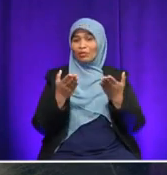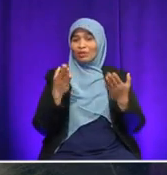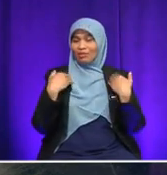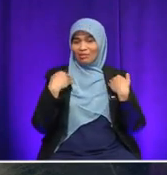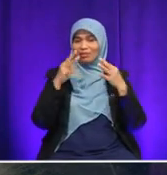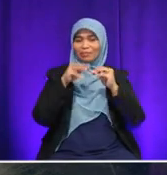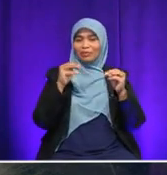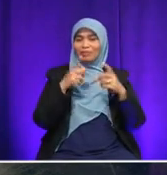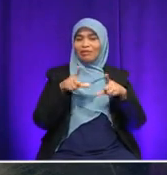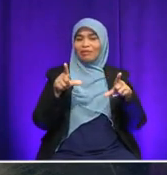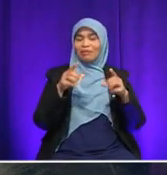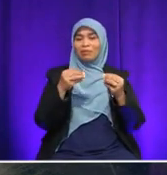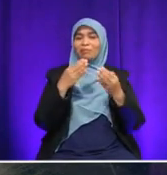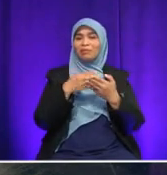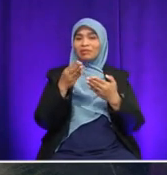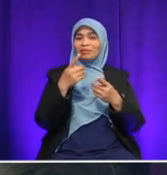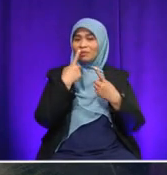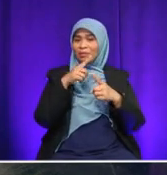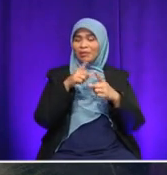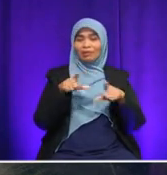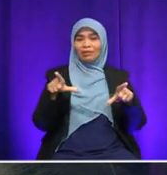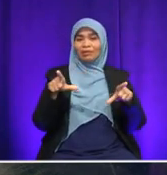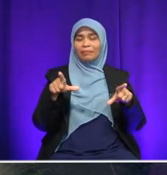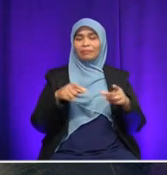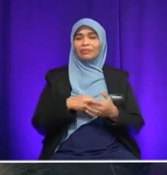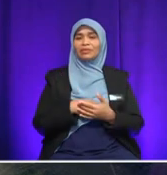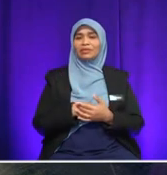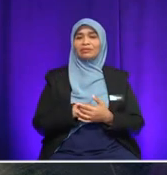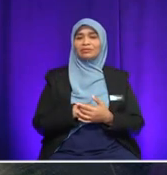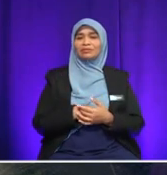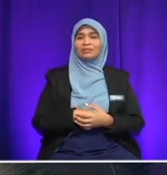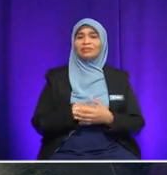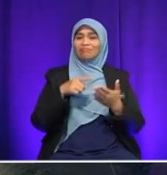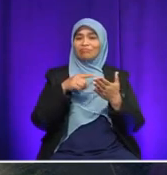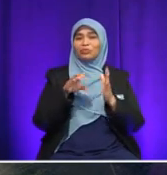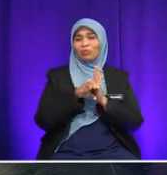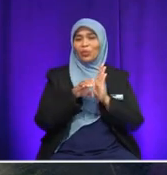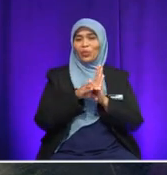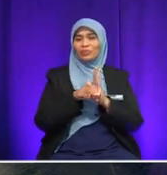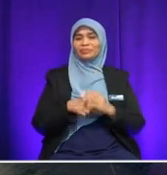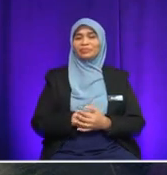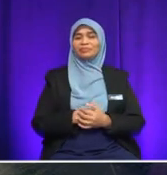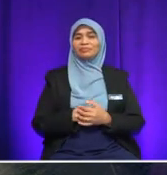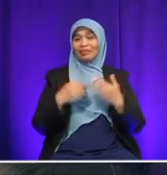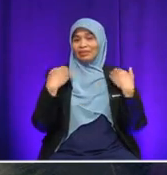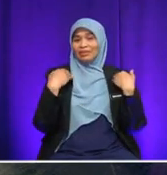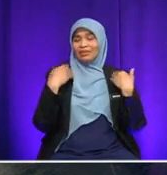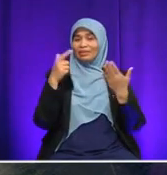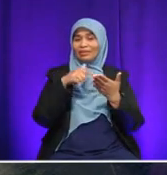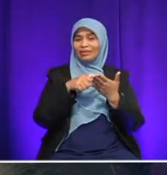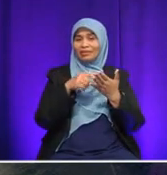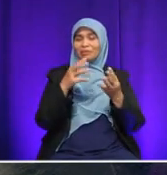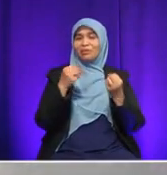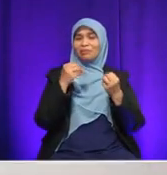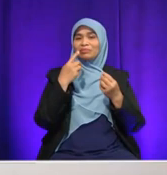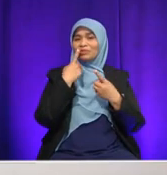yang lain nak berikan jawapan yang lain. Mungkin bagi mereka, ini monolog luaran ni. Ada tak sesiapa